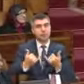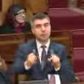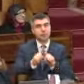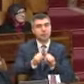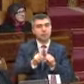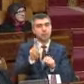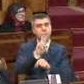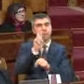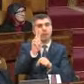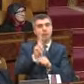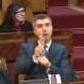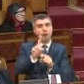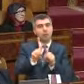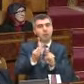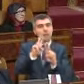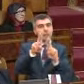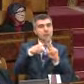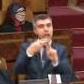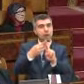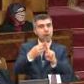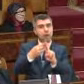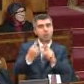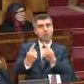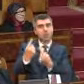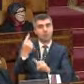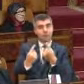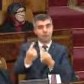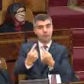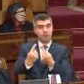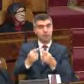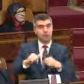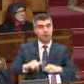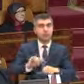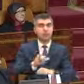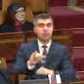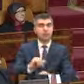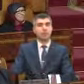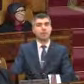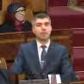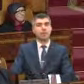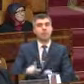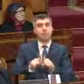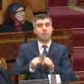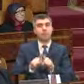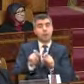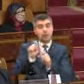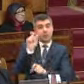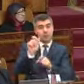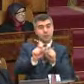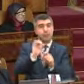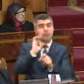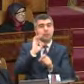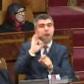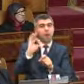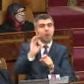إضافي، رد على تعقيبات ديال الآخرين. ربما بعض النواب كيتكلم على المناطق ديالهم،